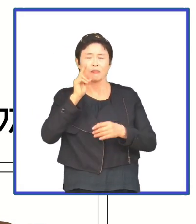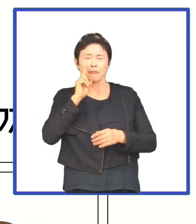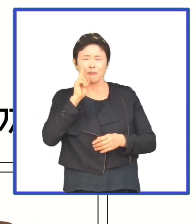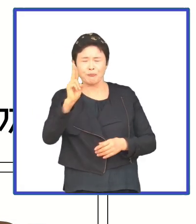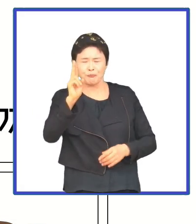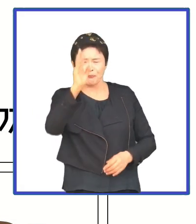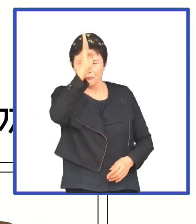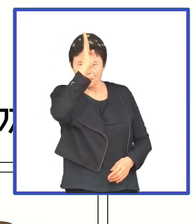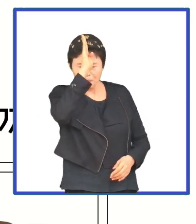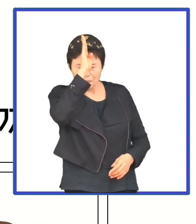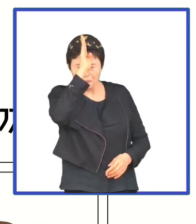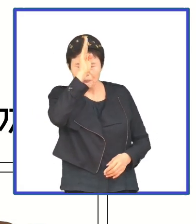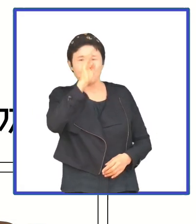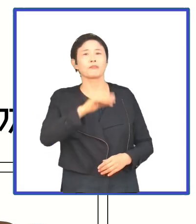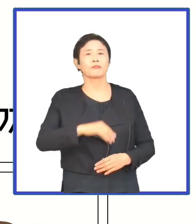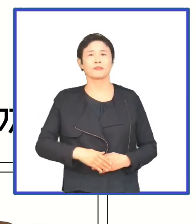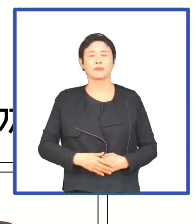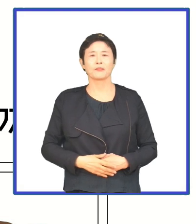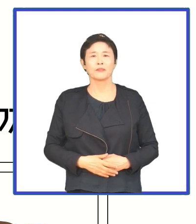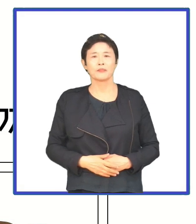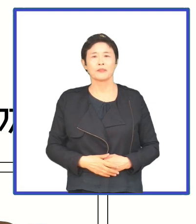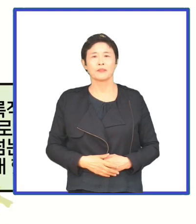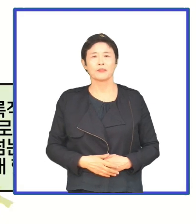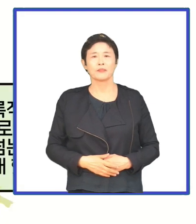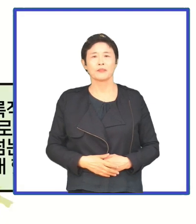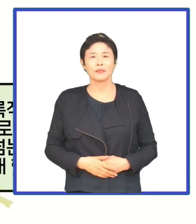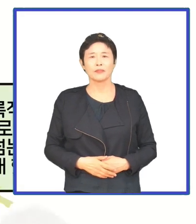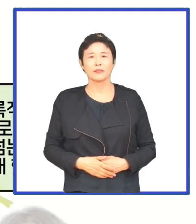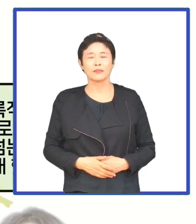나타날 수도 있을 것 같아요.